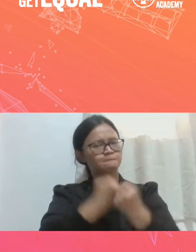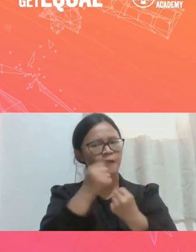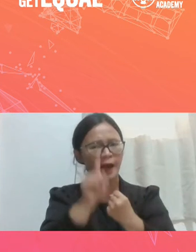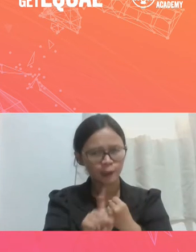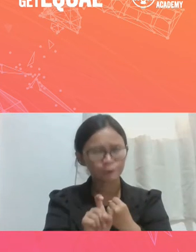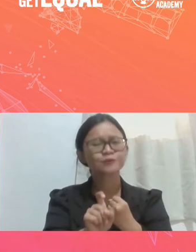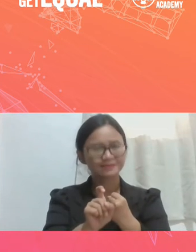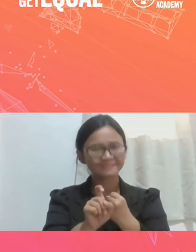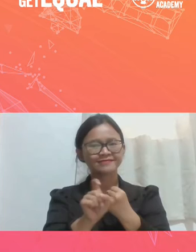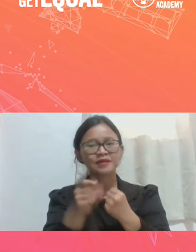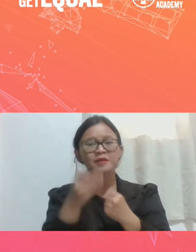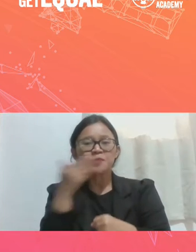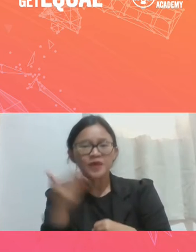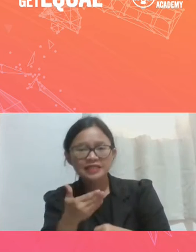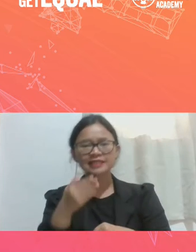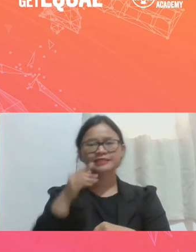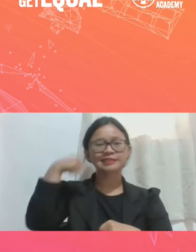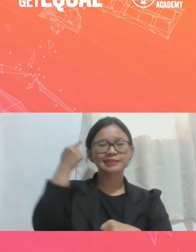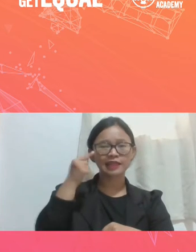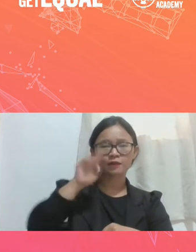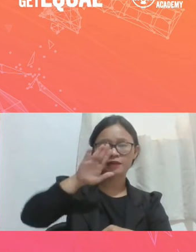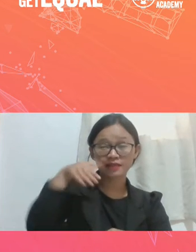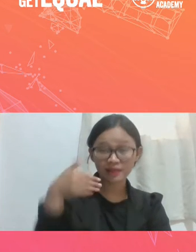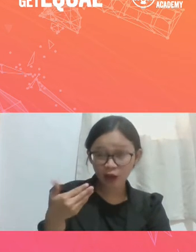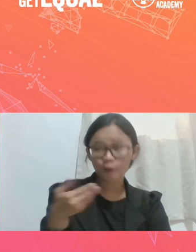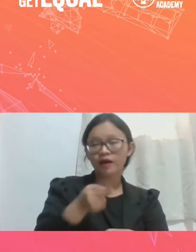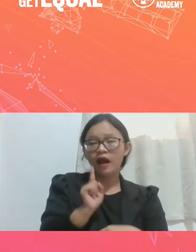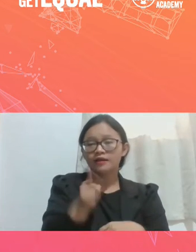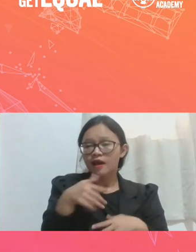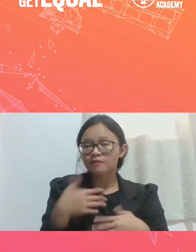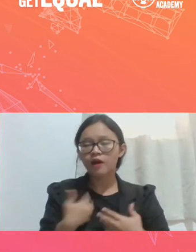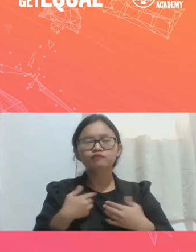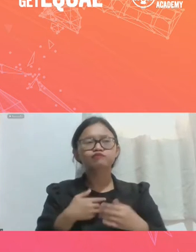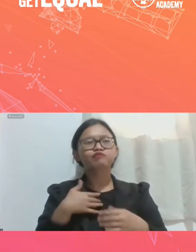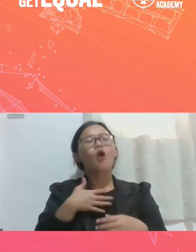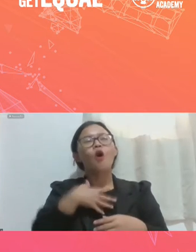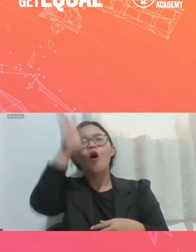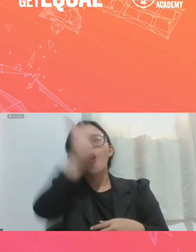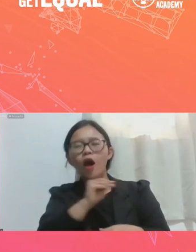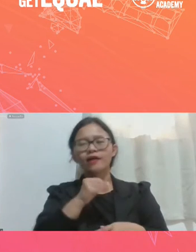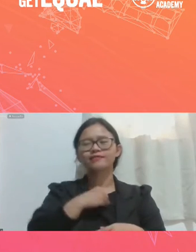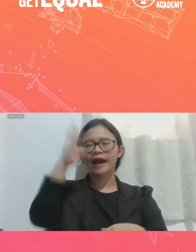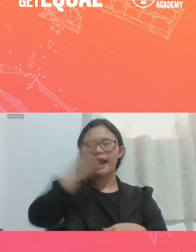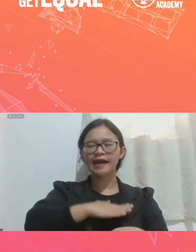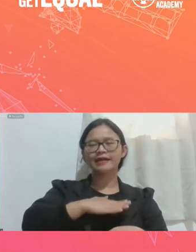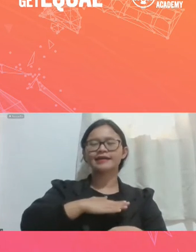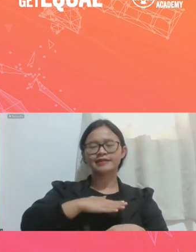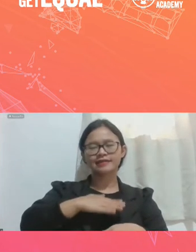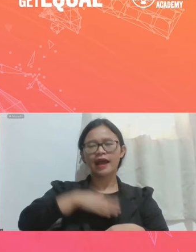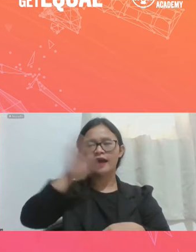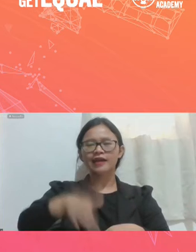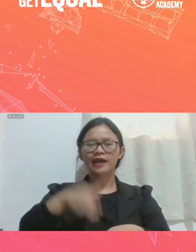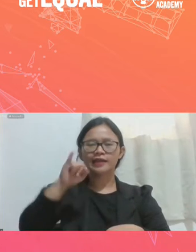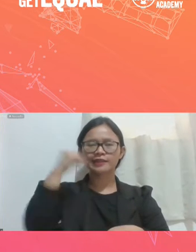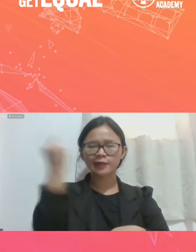tersebut, setiap tahunnya Plan Internasional berkomitmen untuk memperingati perayaan Hari Anak Perempuan Internasional atau